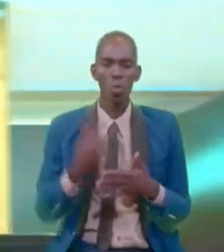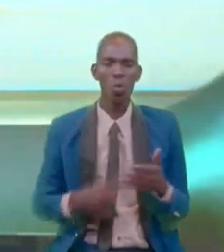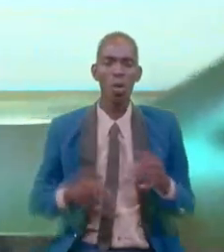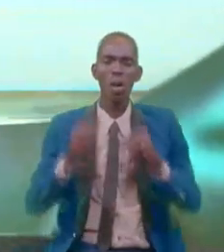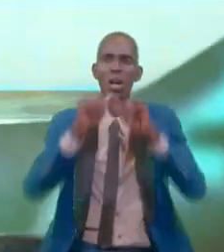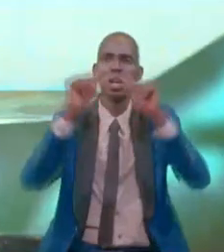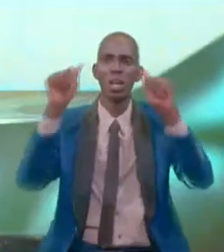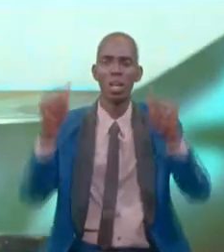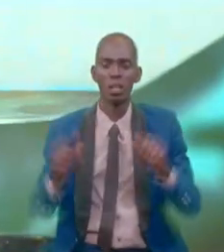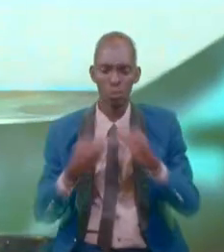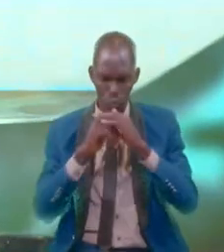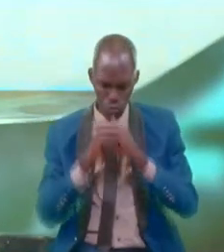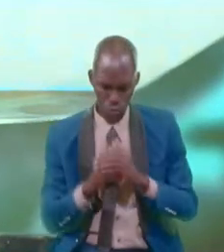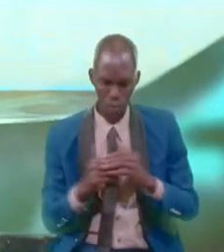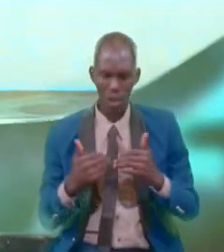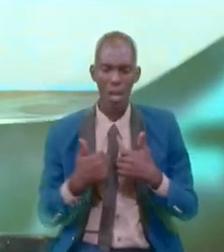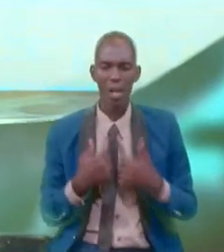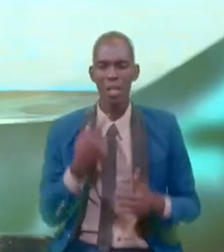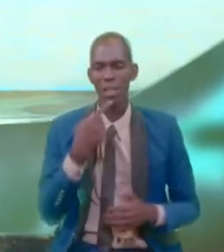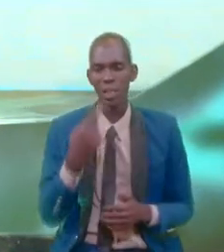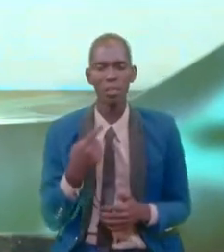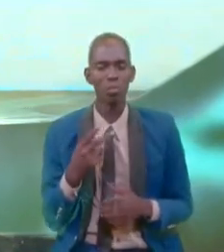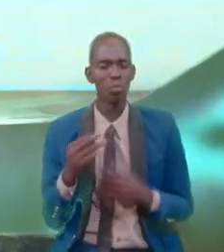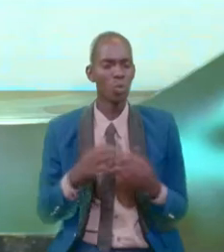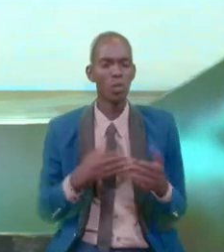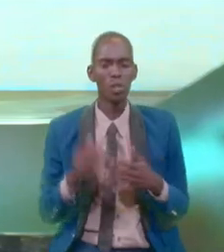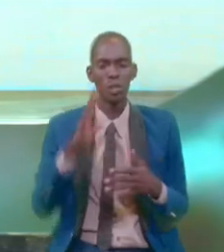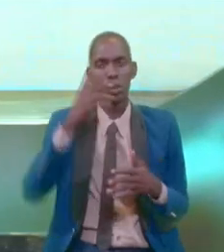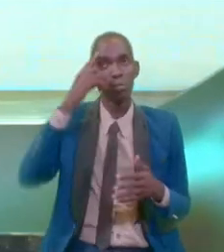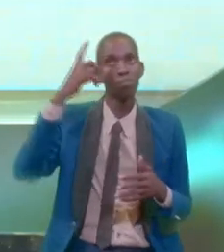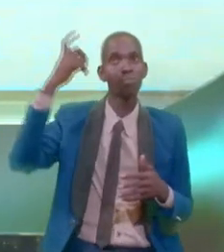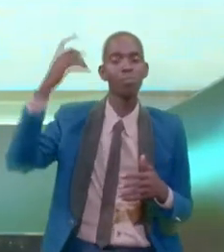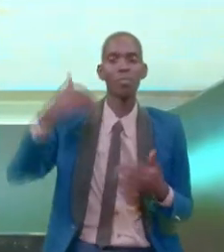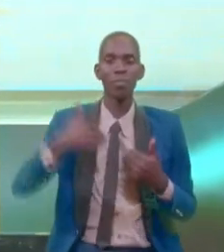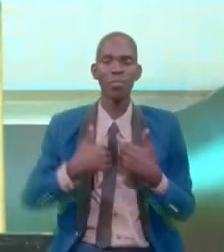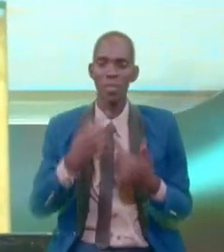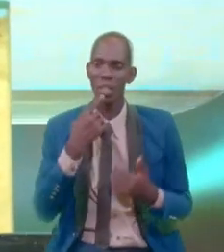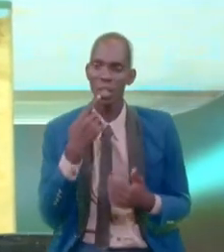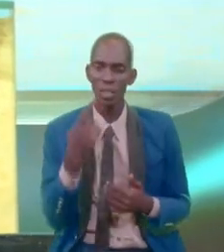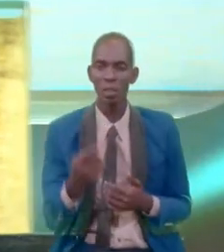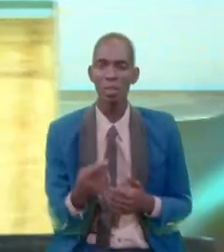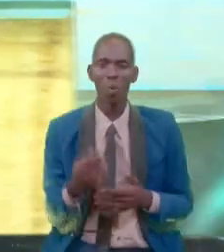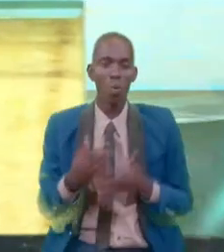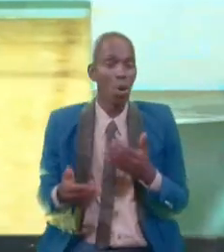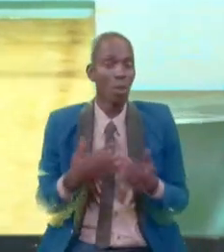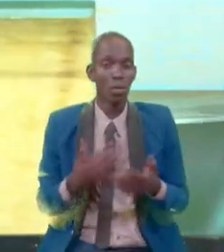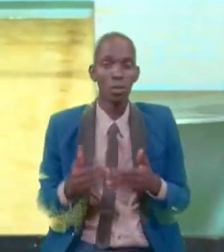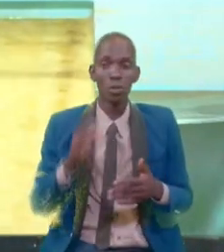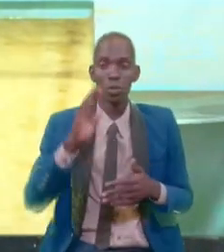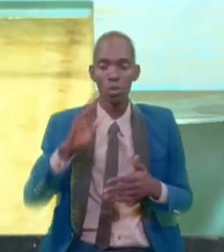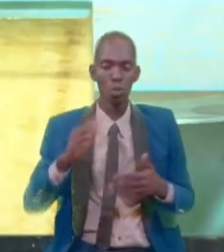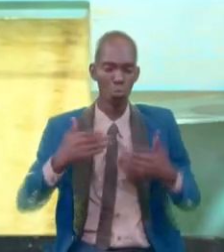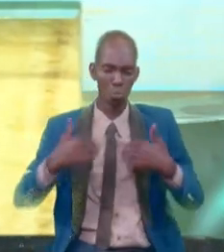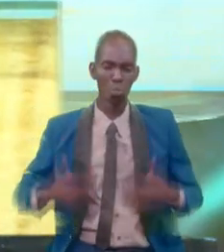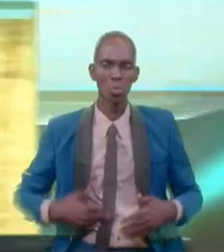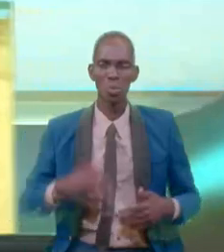idolâtres ont dit, quel que soit ce que vos rêves ont dit, quel que soit ce que votre corps vous dit, quel que soit